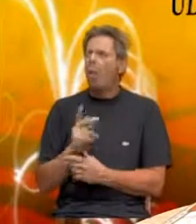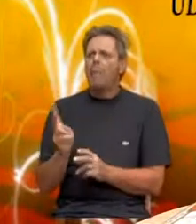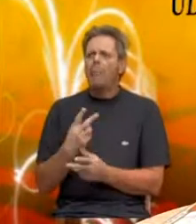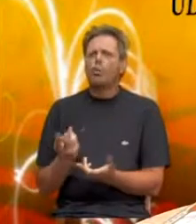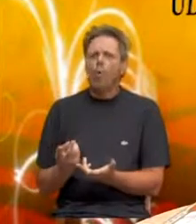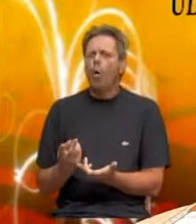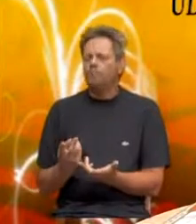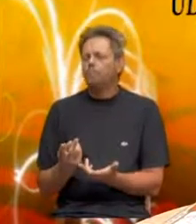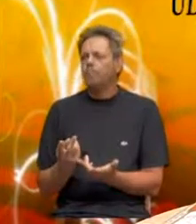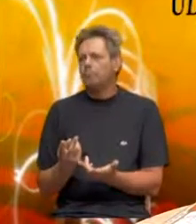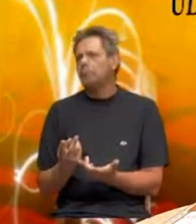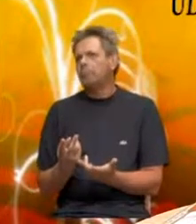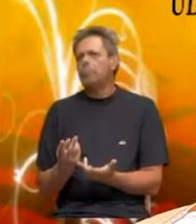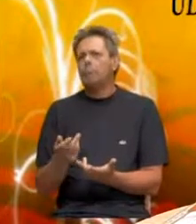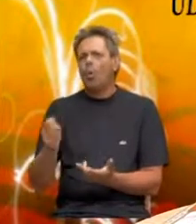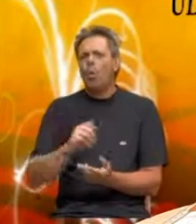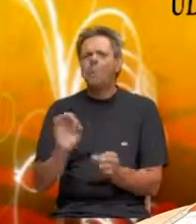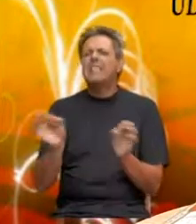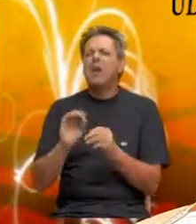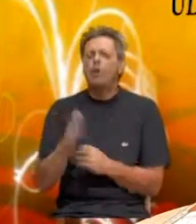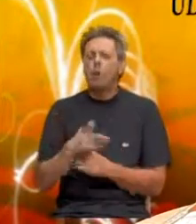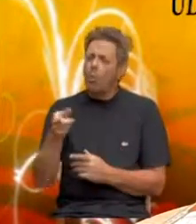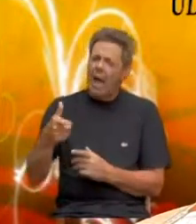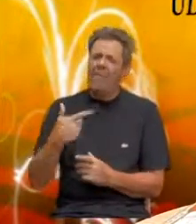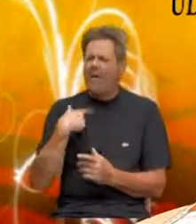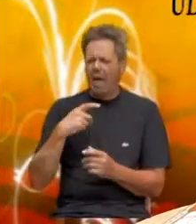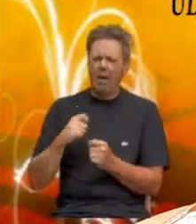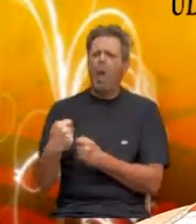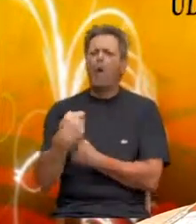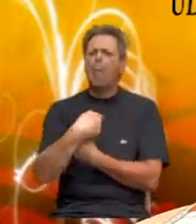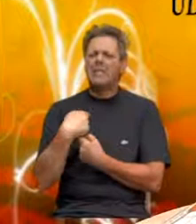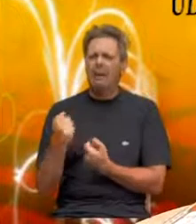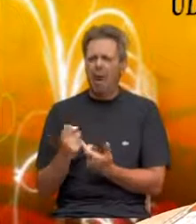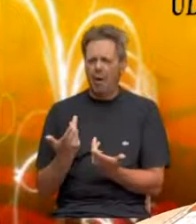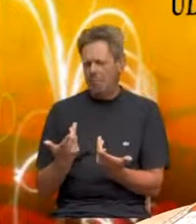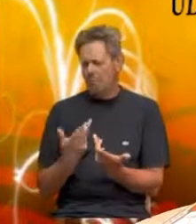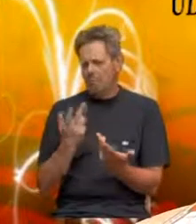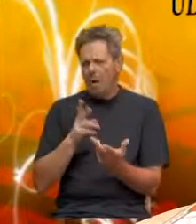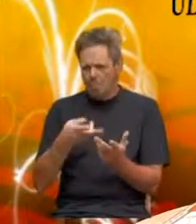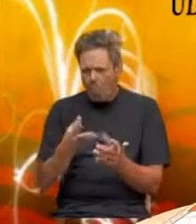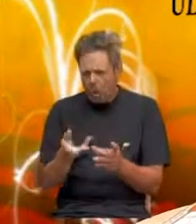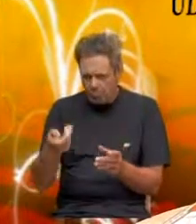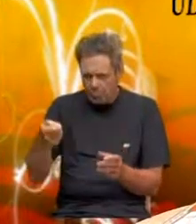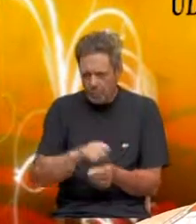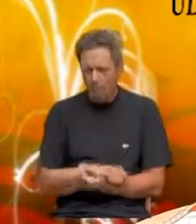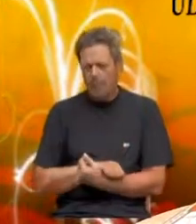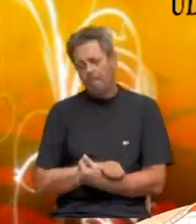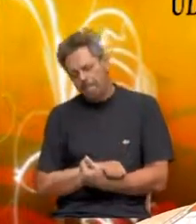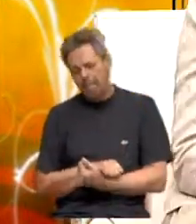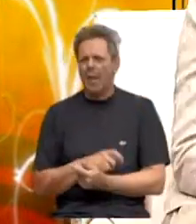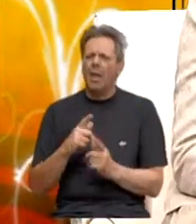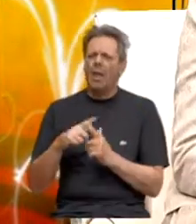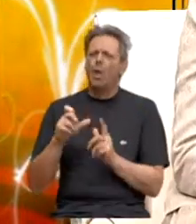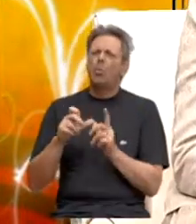li jedna konzervica tunine ili nešto može nadomjestiti i te dobre bjelančevine, ne mislim sad da se to... Pa sad za tunu